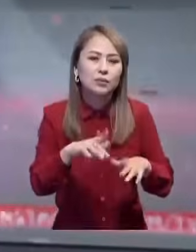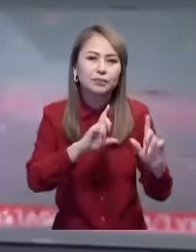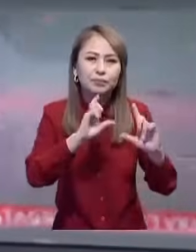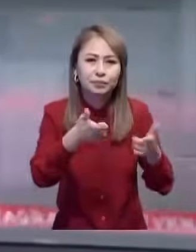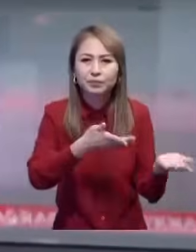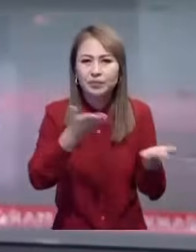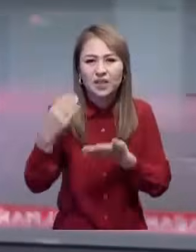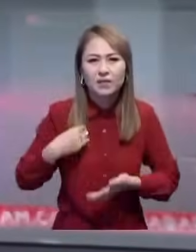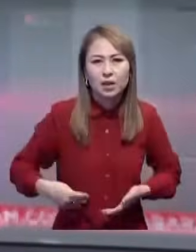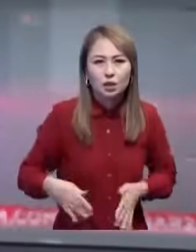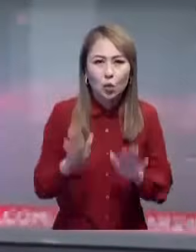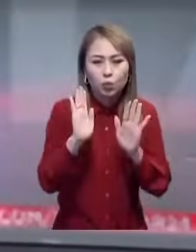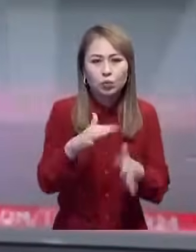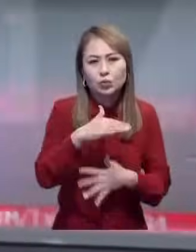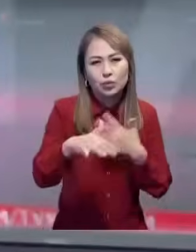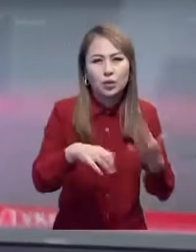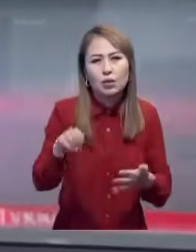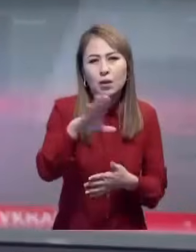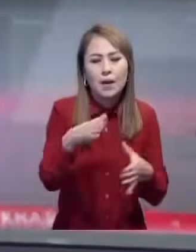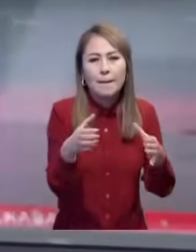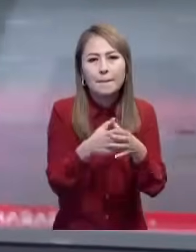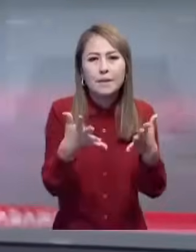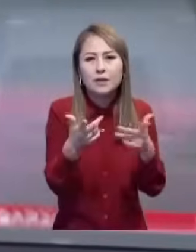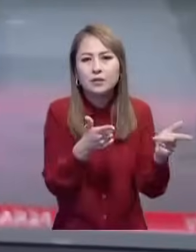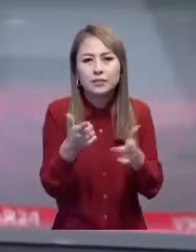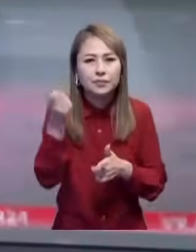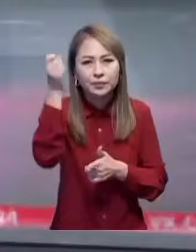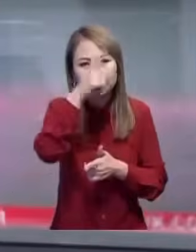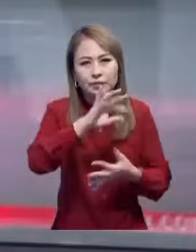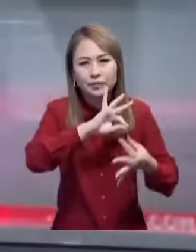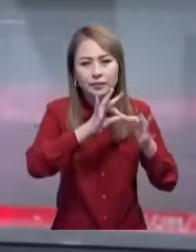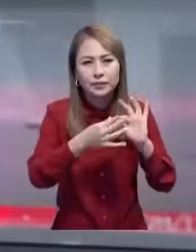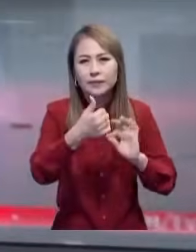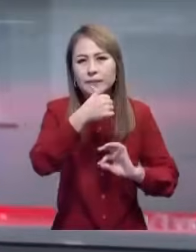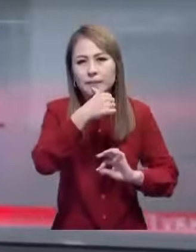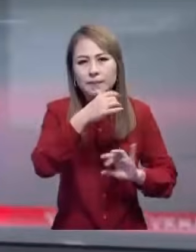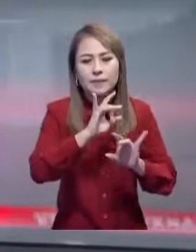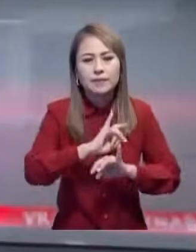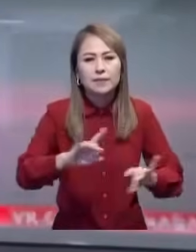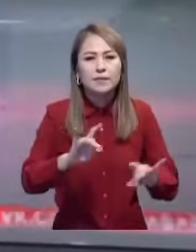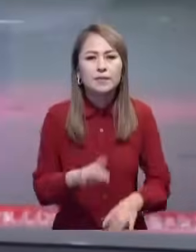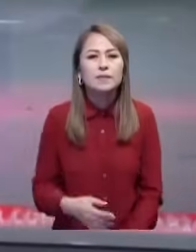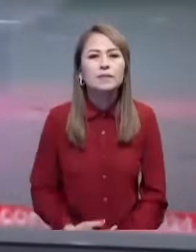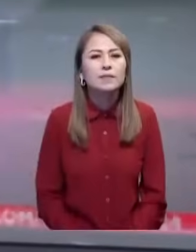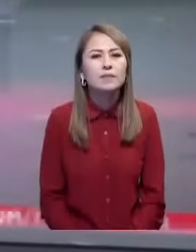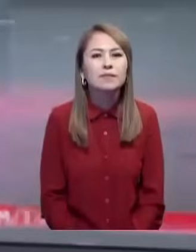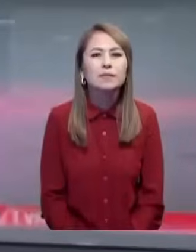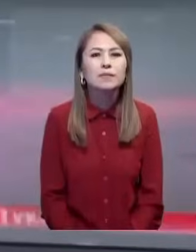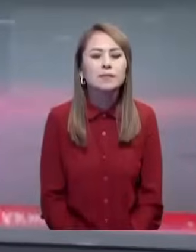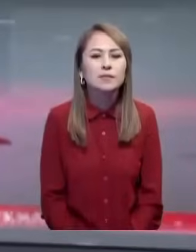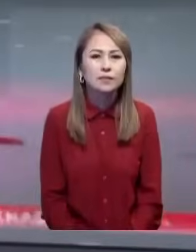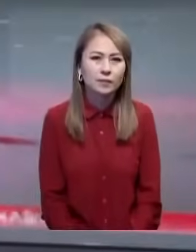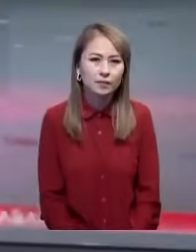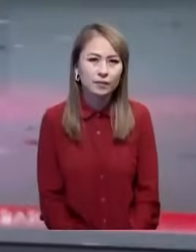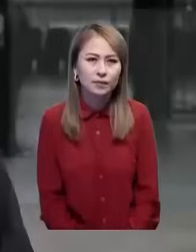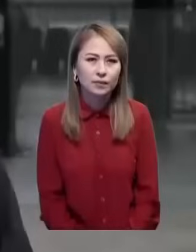алады. Жарыс алдындағы қарбалас пен ұлттық командамыздың дайындығы жайында шараның бас қасында жүрген әріптесім Аслан Қаженов айтып берсін.